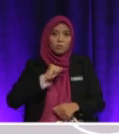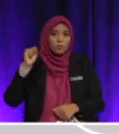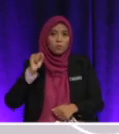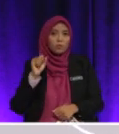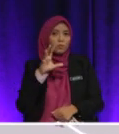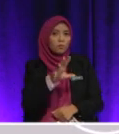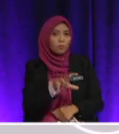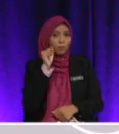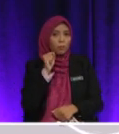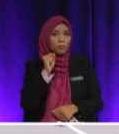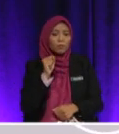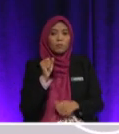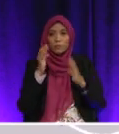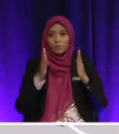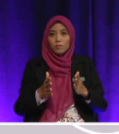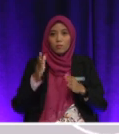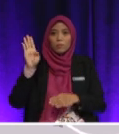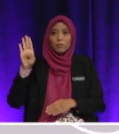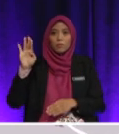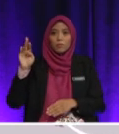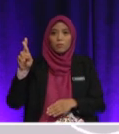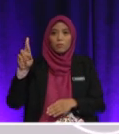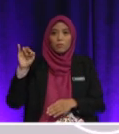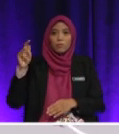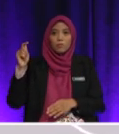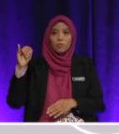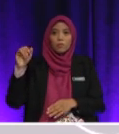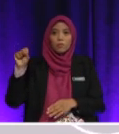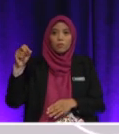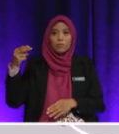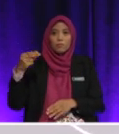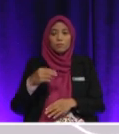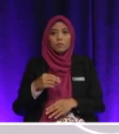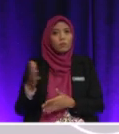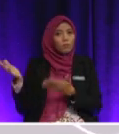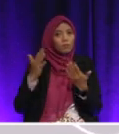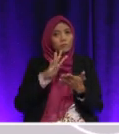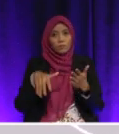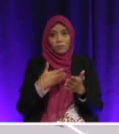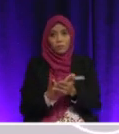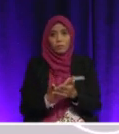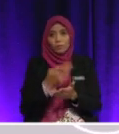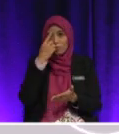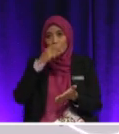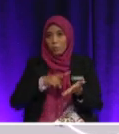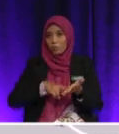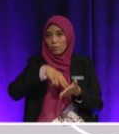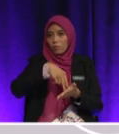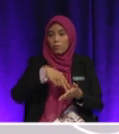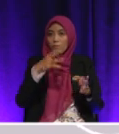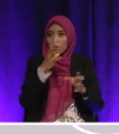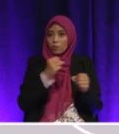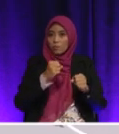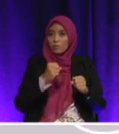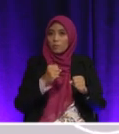oleh itu saya mengajak tuan-tuan dan tuan-tuan untuk bangkit untuk bangkit mencapai kemajuan dalam bidang